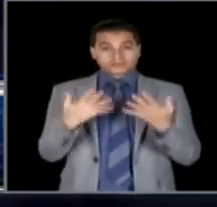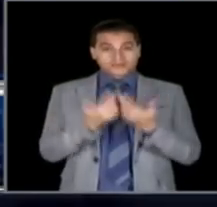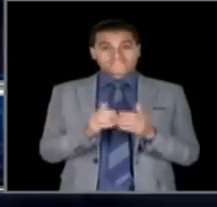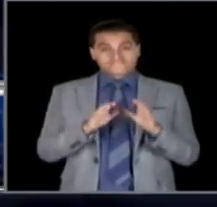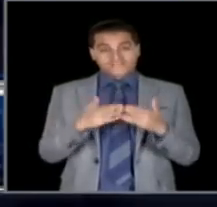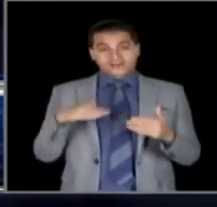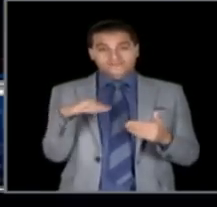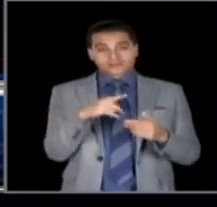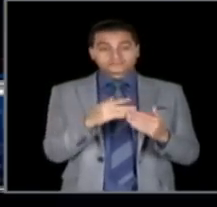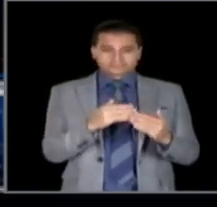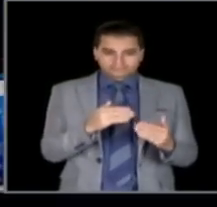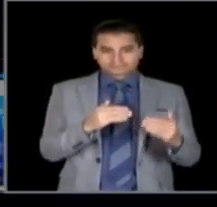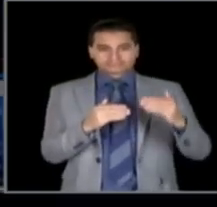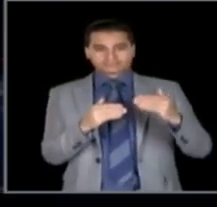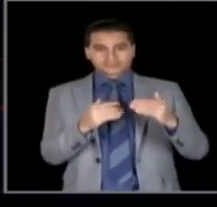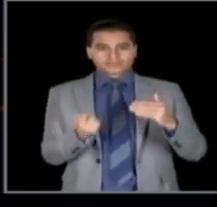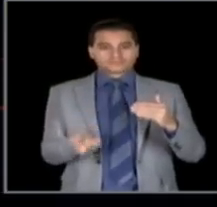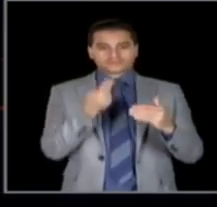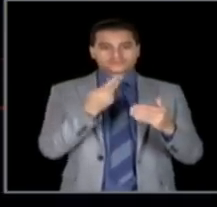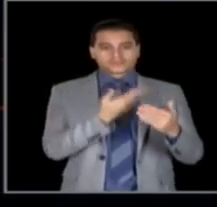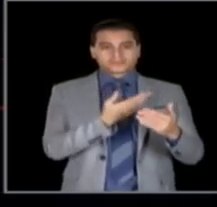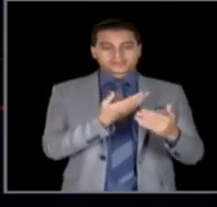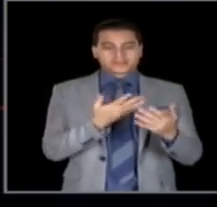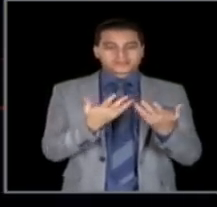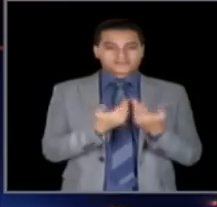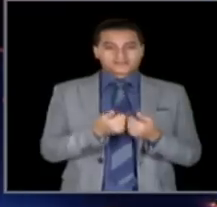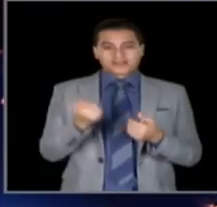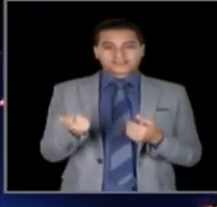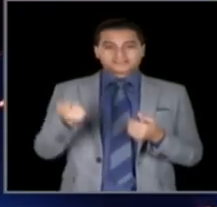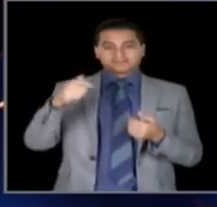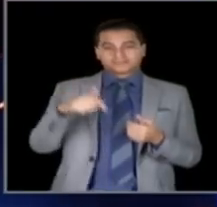وفريق فايترز تقدموا، 75 فايترز،